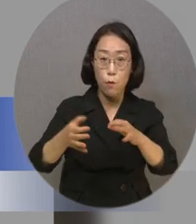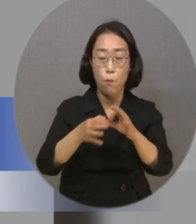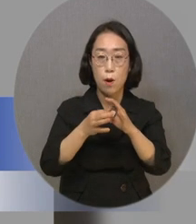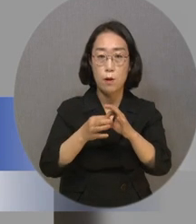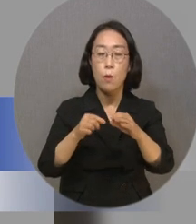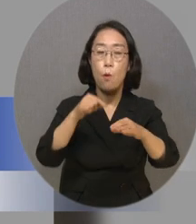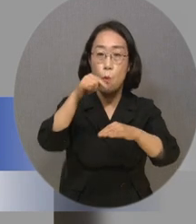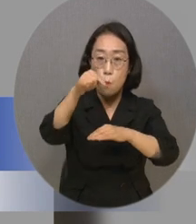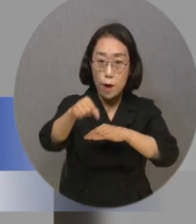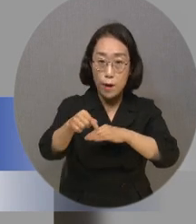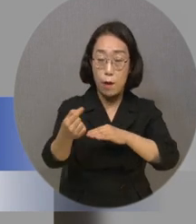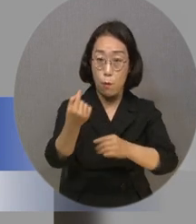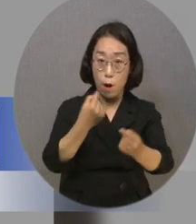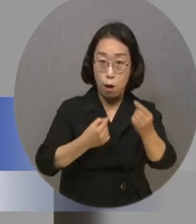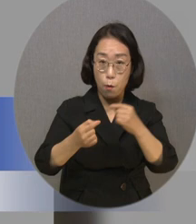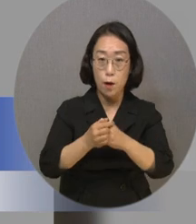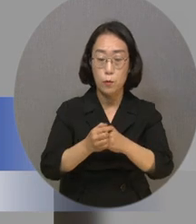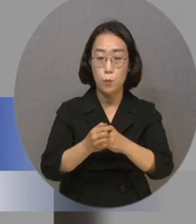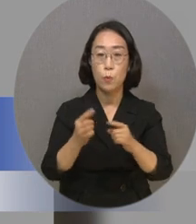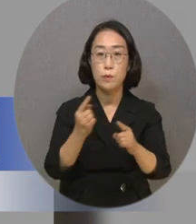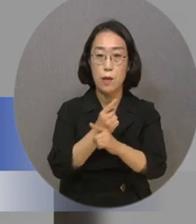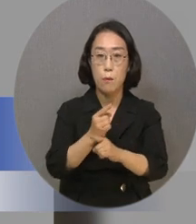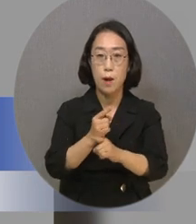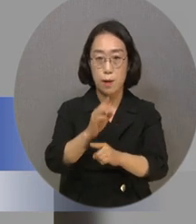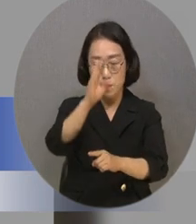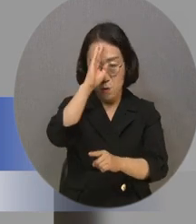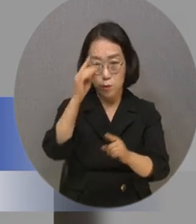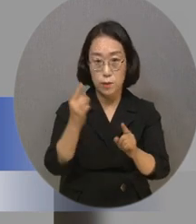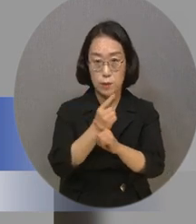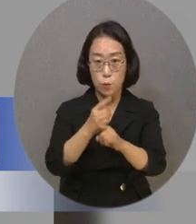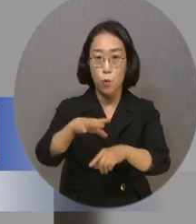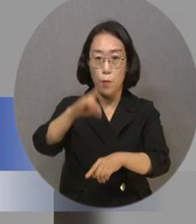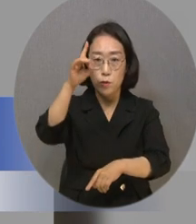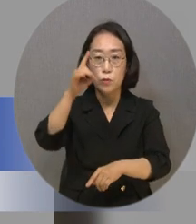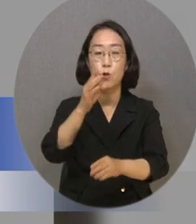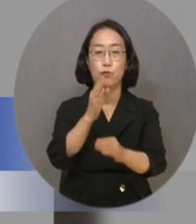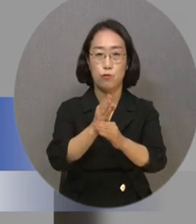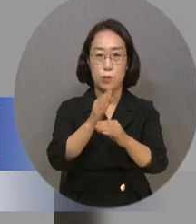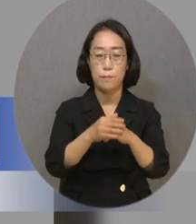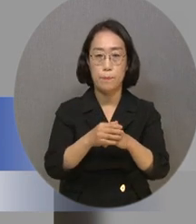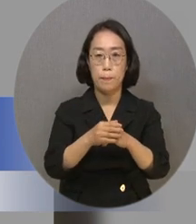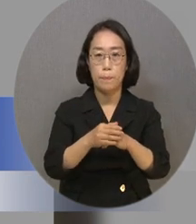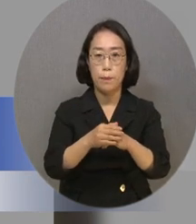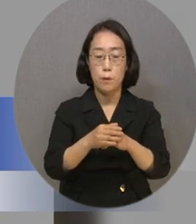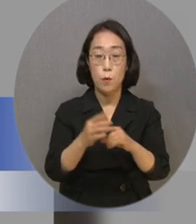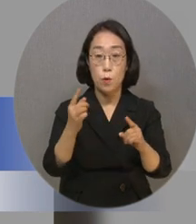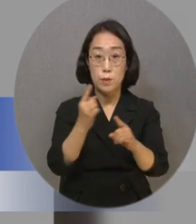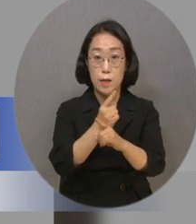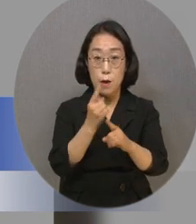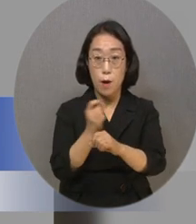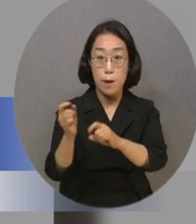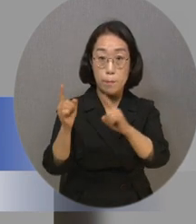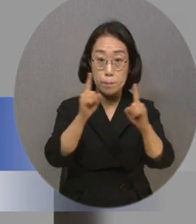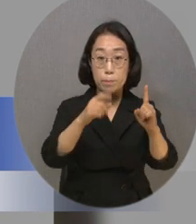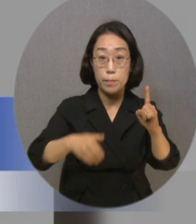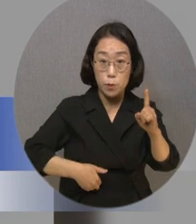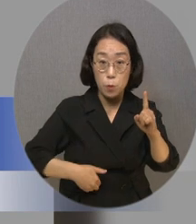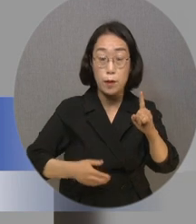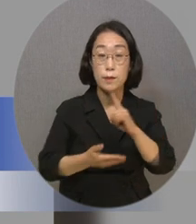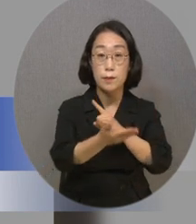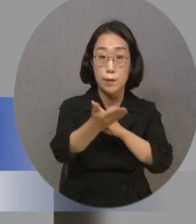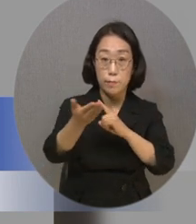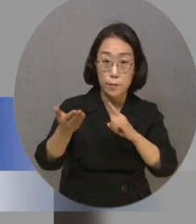대한 외래진료와 재활치료를 우선 시행할 계획입니다 또한 병원은 집중적인 재활치료가 필요한 대상자를